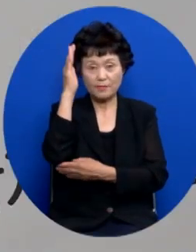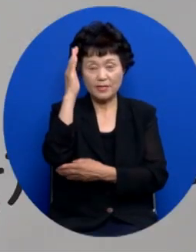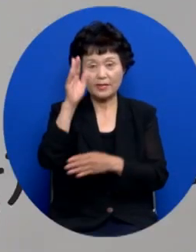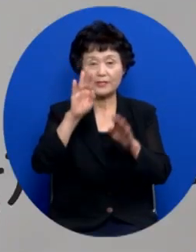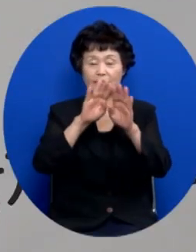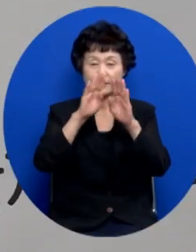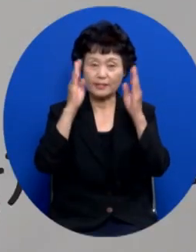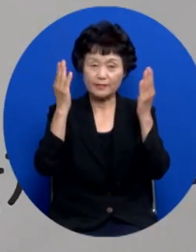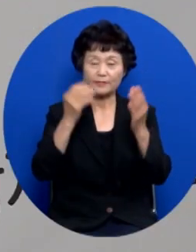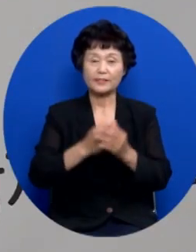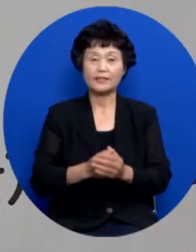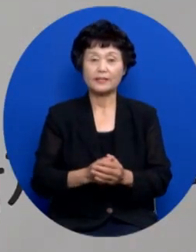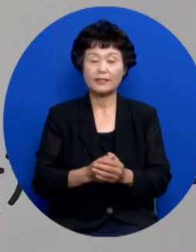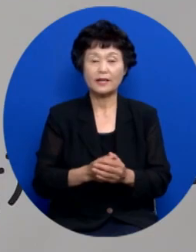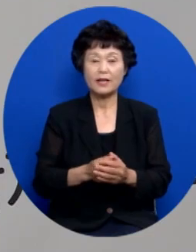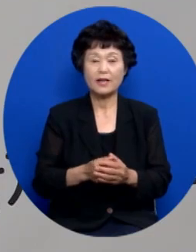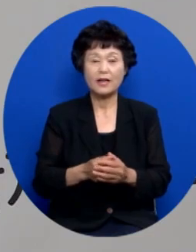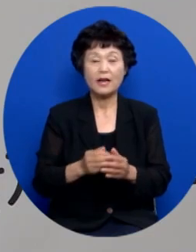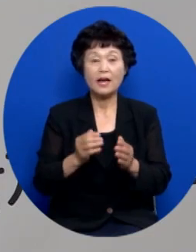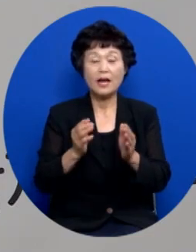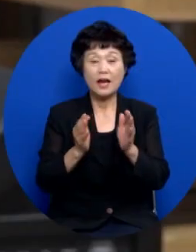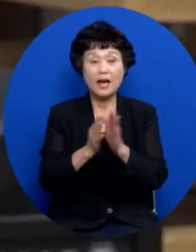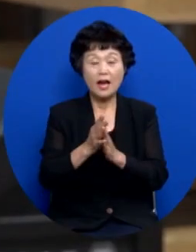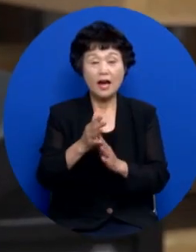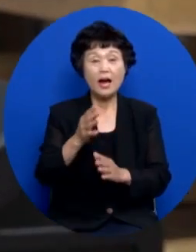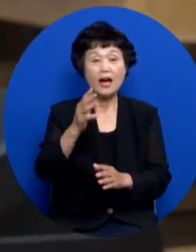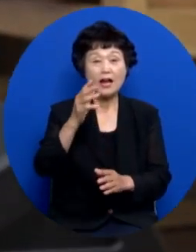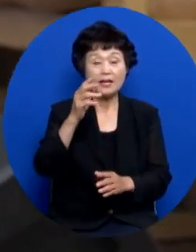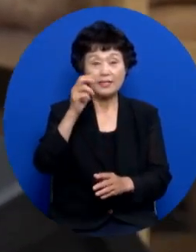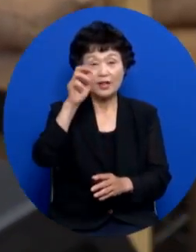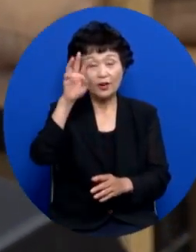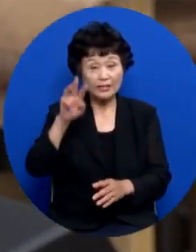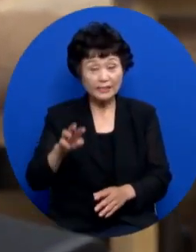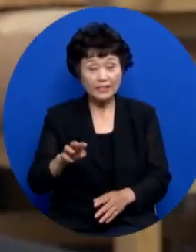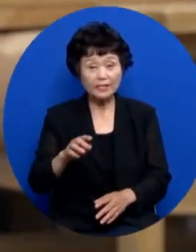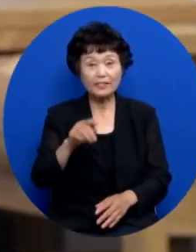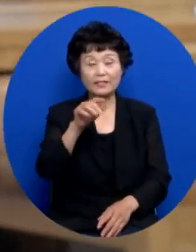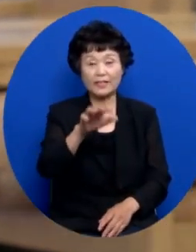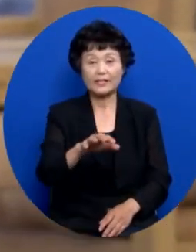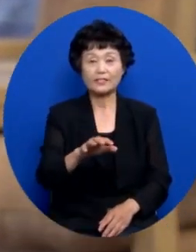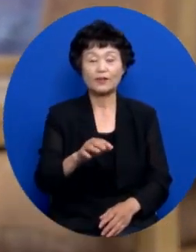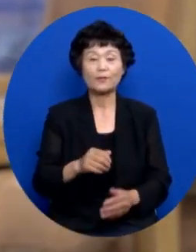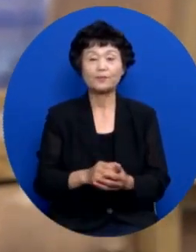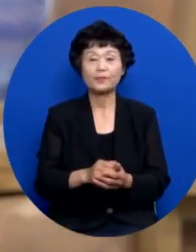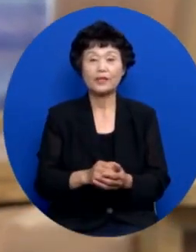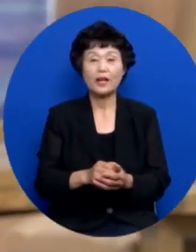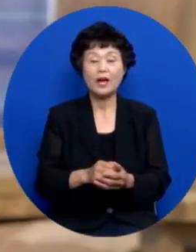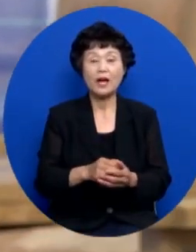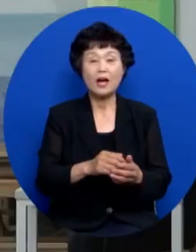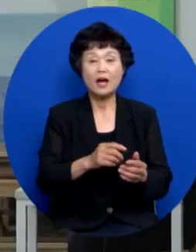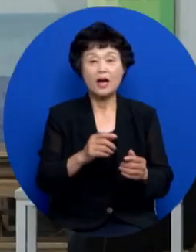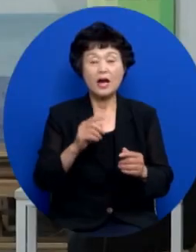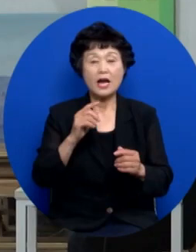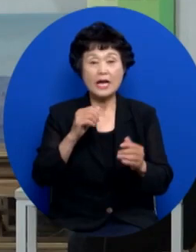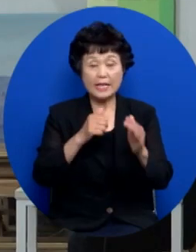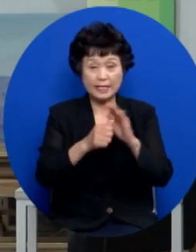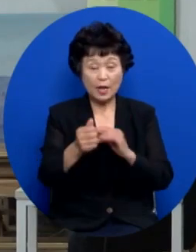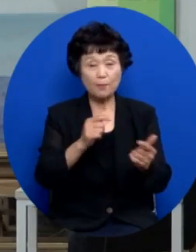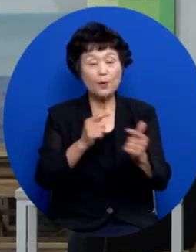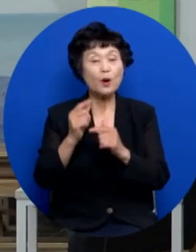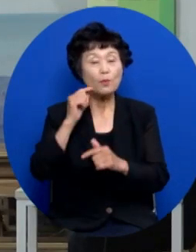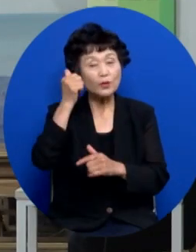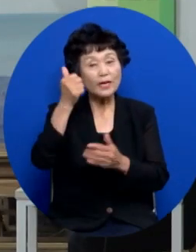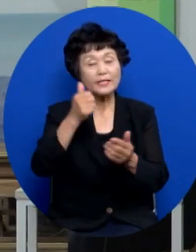이날 세미나는 영천 자천교회 손삼문 목사 청도역사 연구의 박윤재 회장 풍산제일교회 김영우